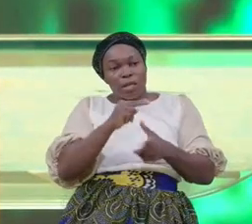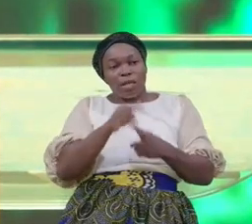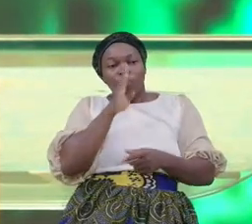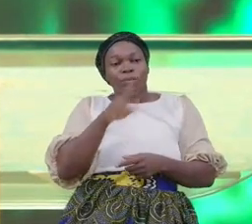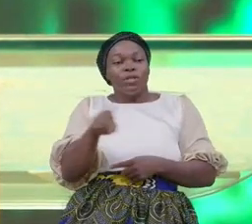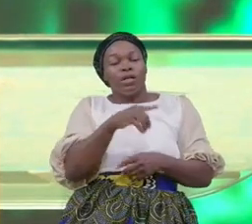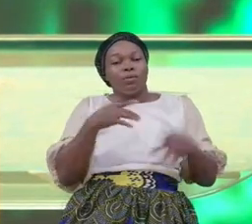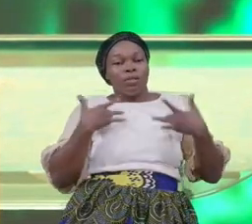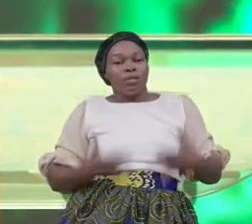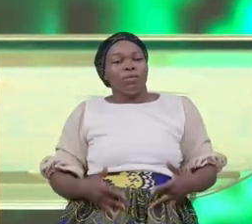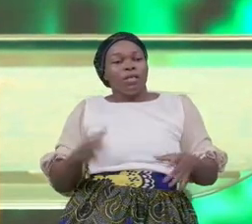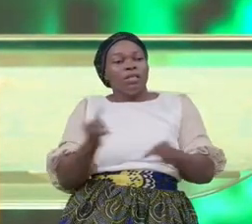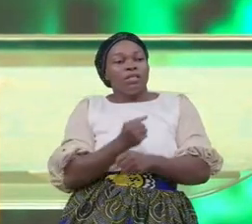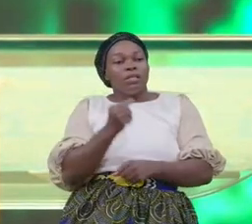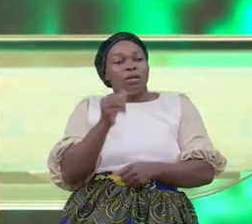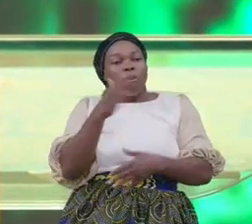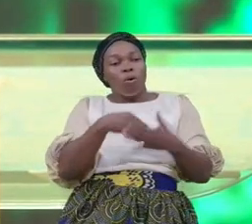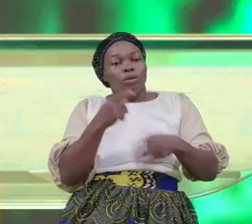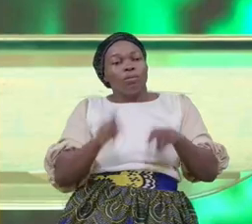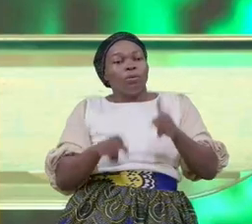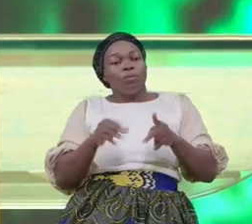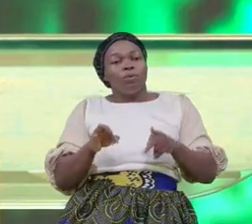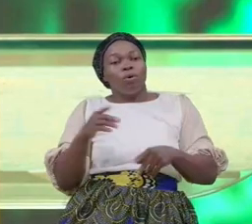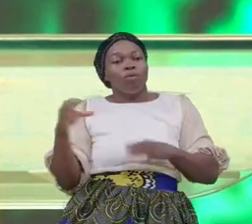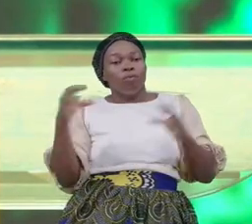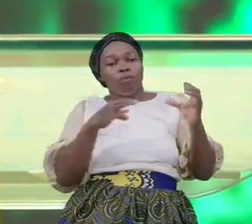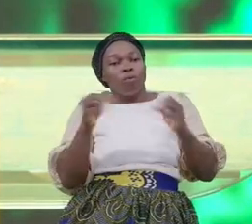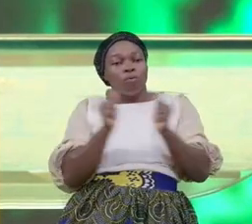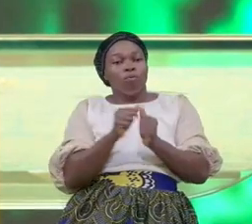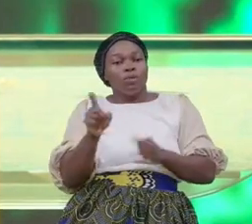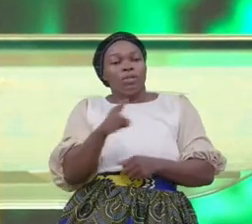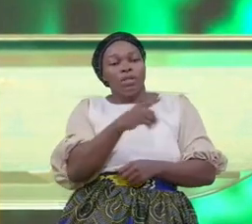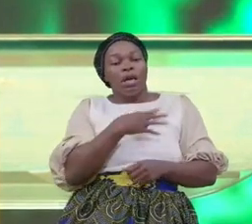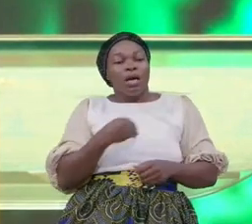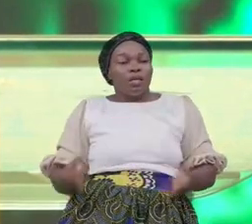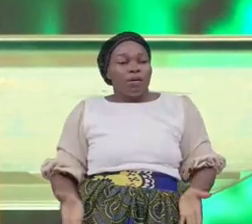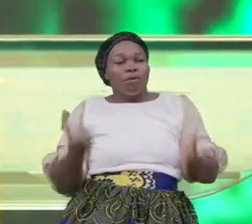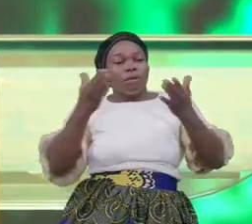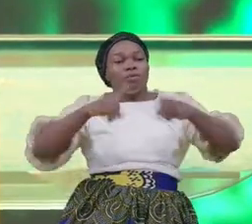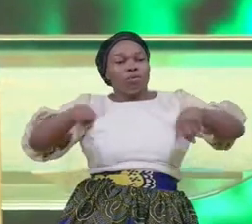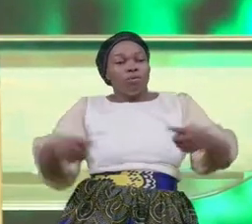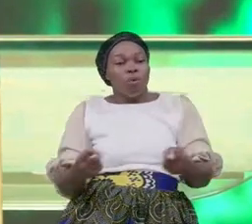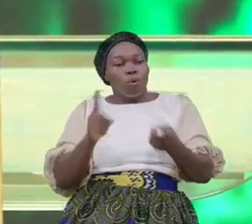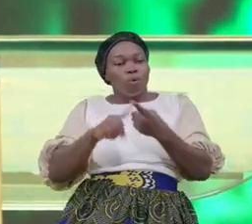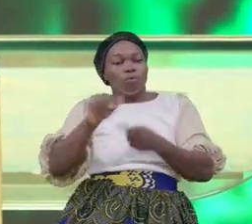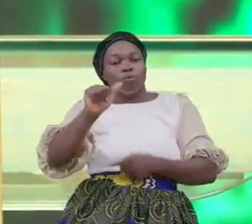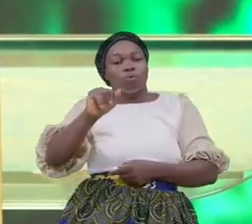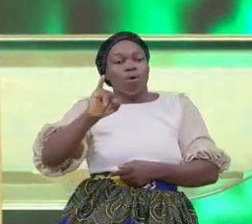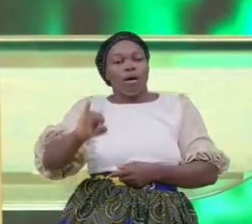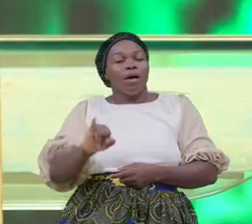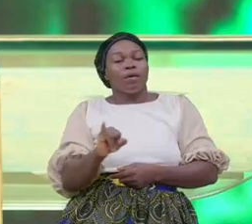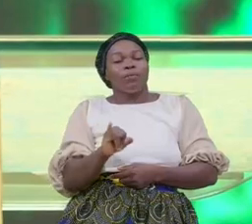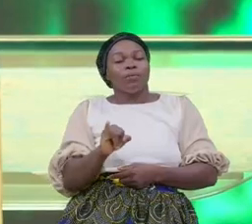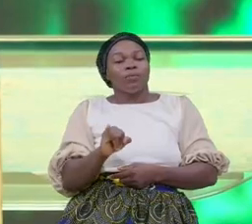t'effraie point. Prends avec toi tous les gens de guerre. Lève-toi, monte. Lève-toi,